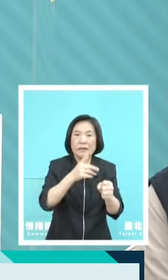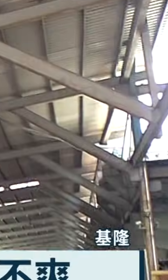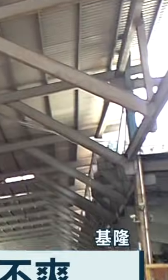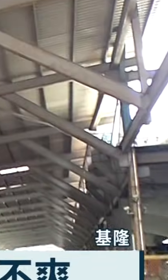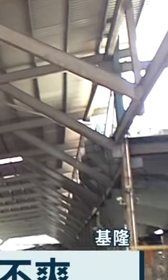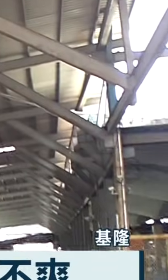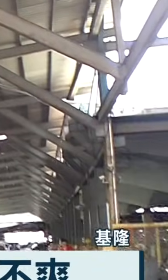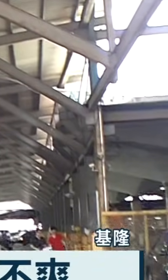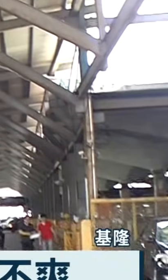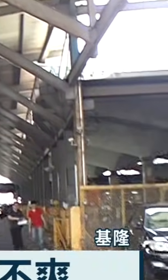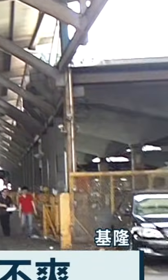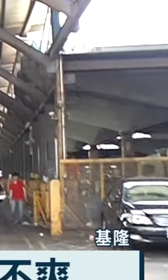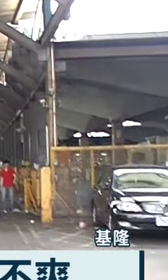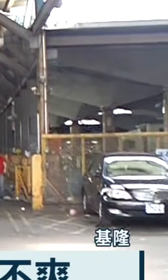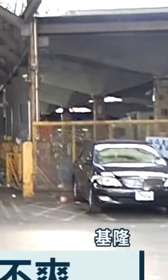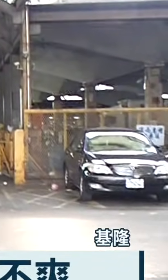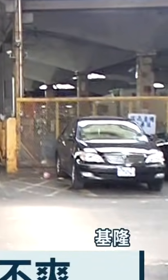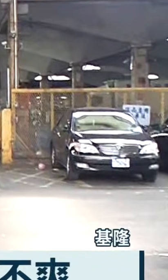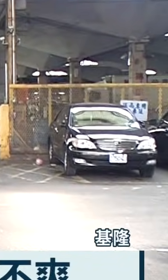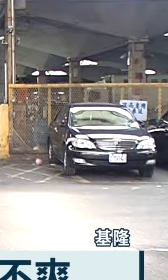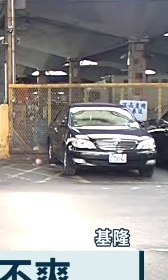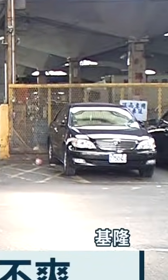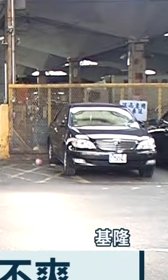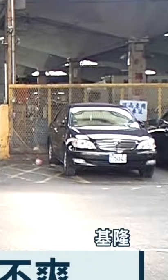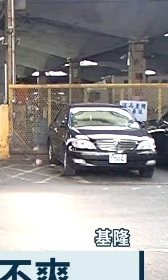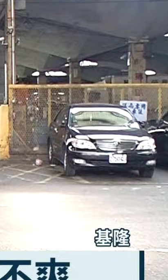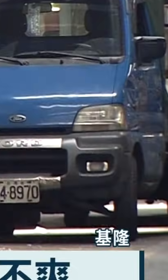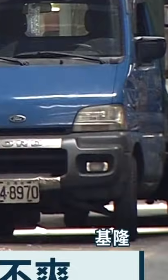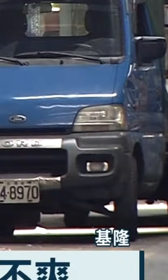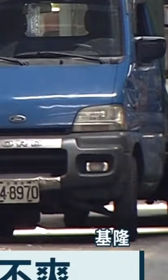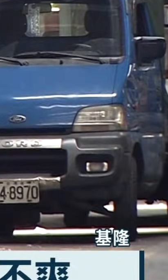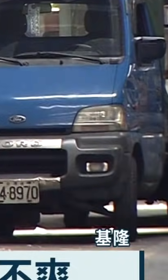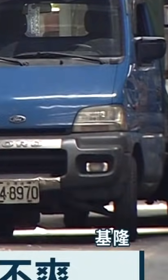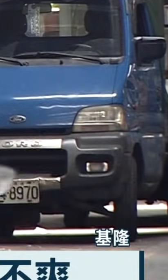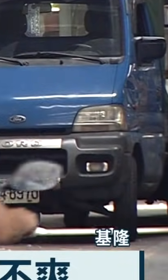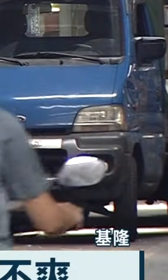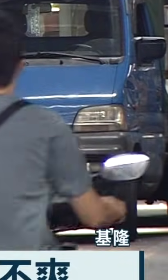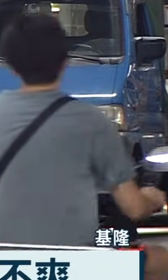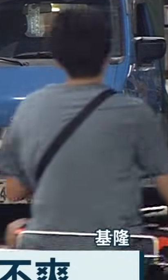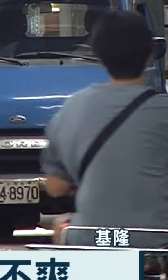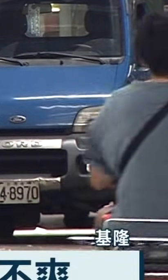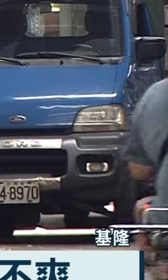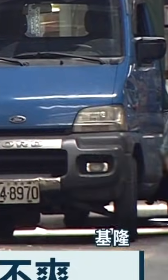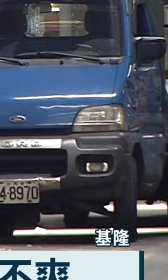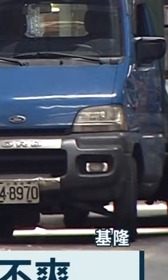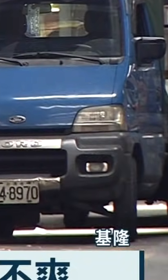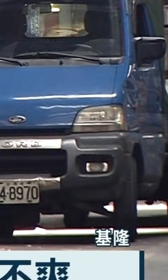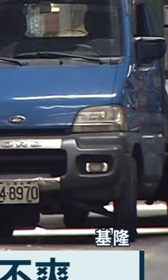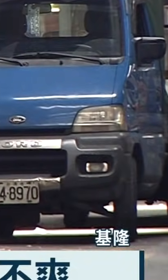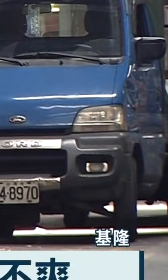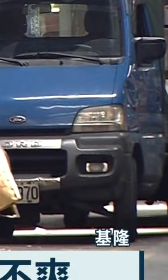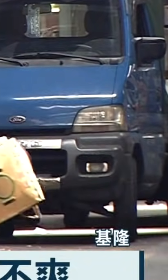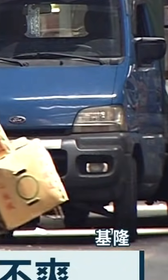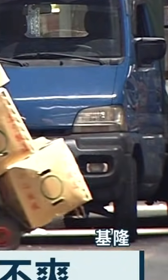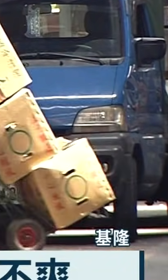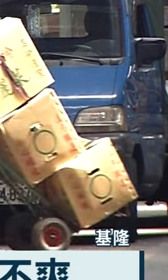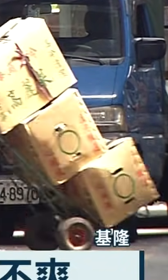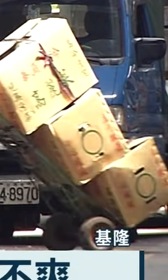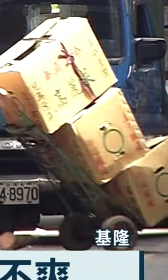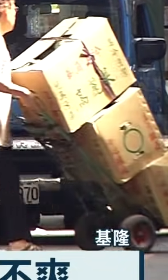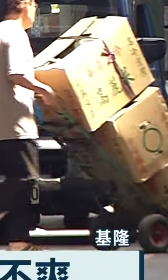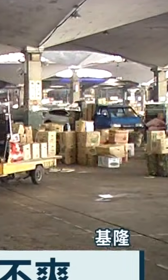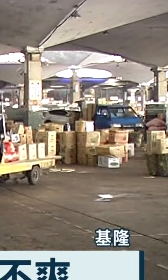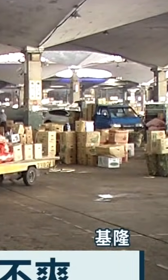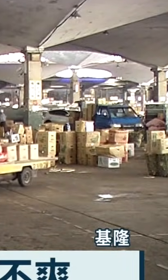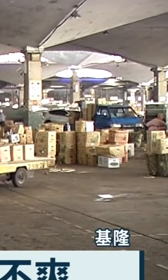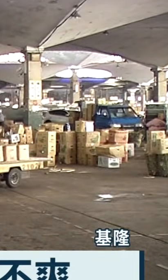北市的。 柯文哲甩锅北农有破口，是邻近的基隆市、新北市市民来台北上班，这话听在基隆市长林佑昌耳